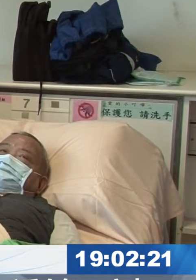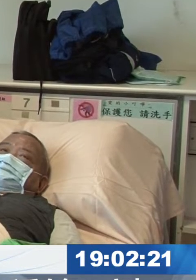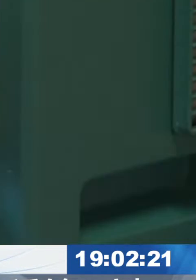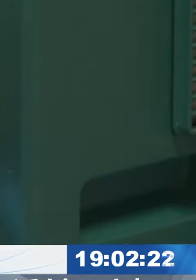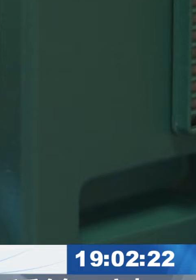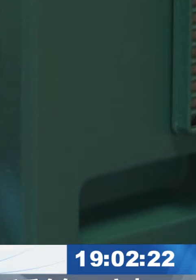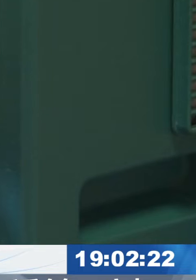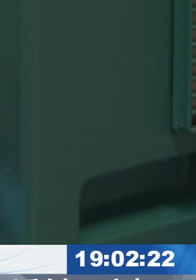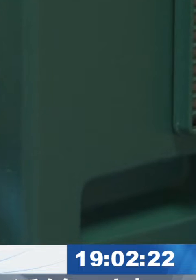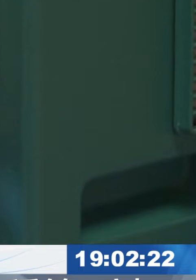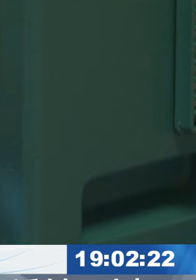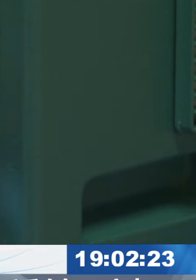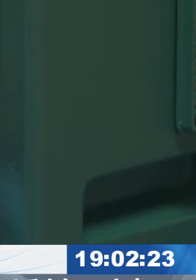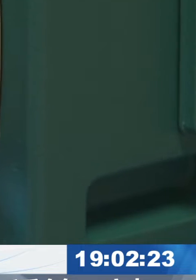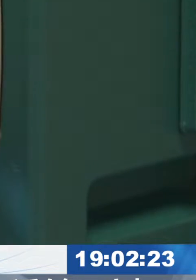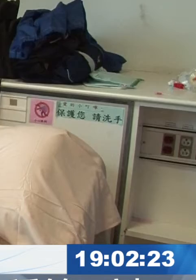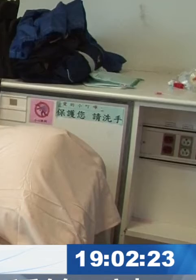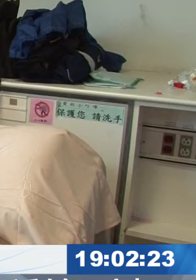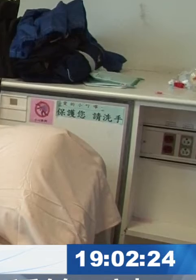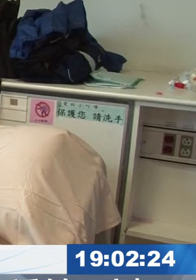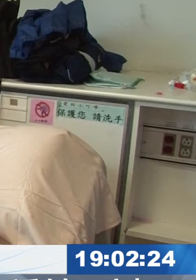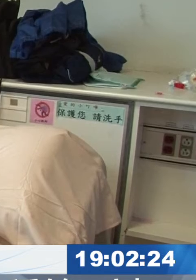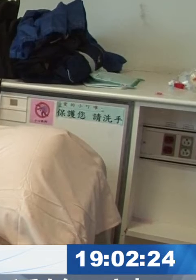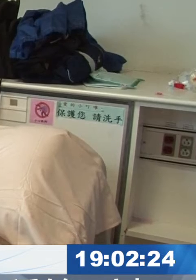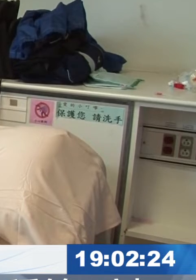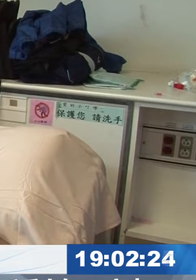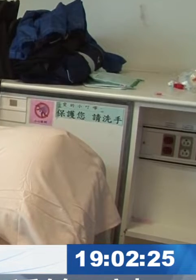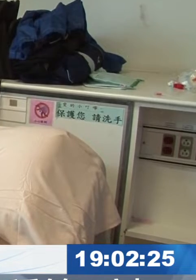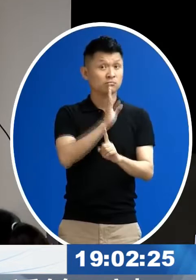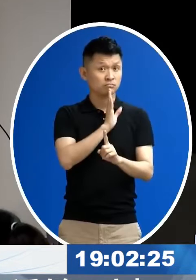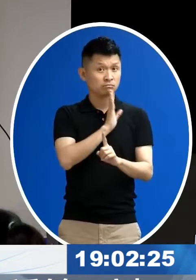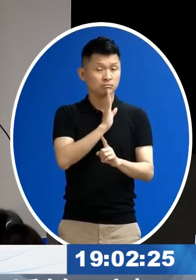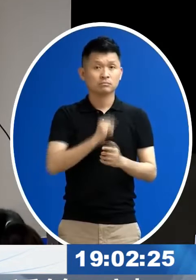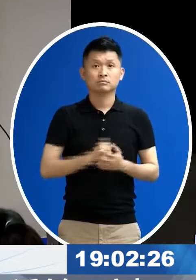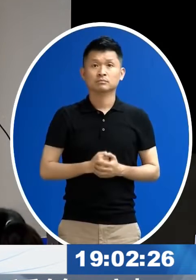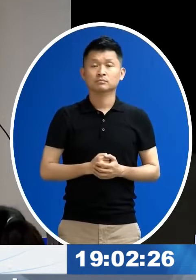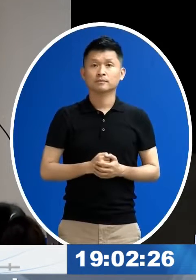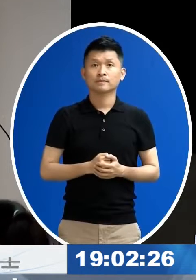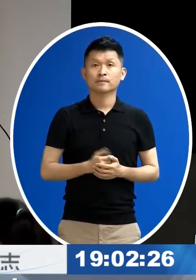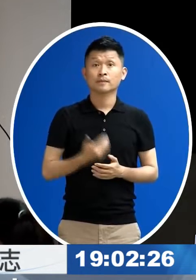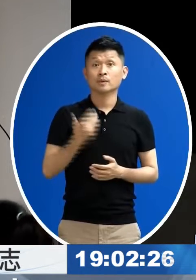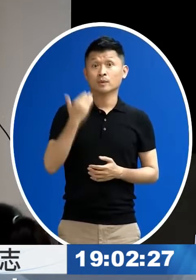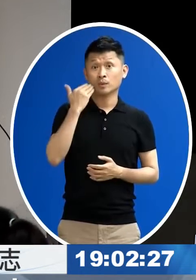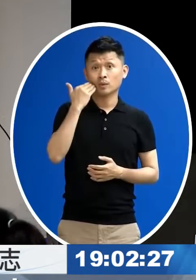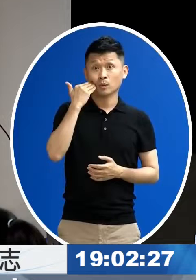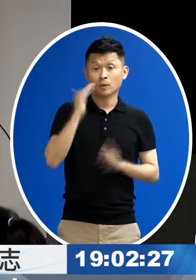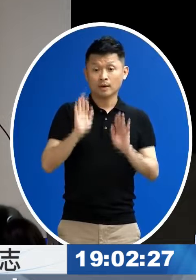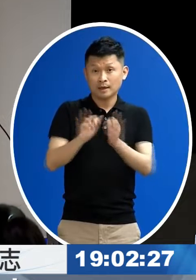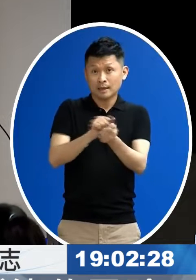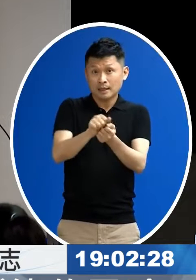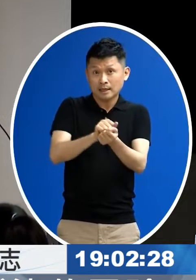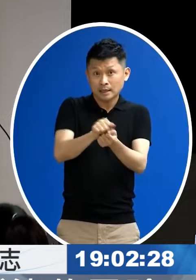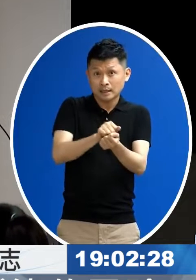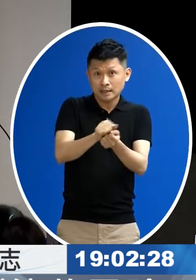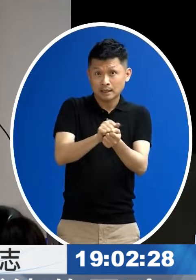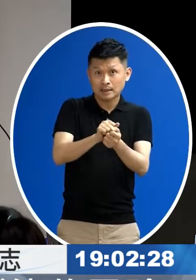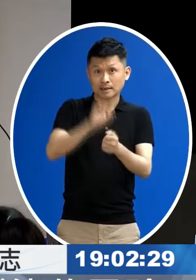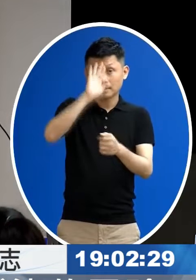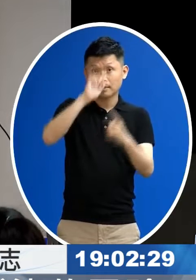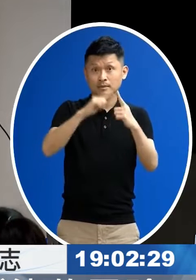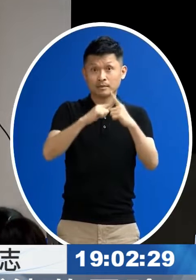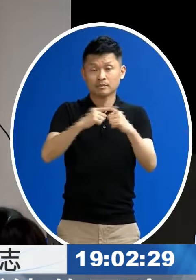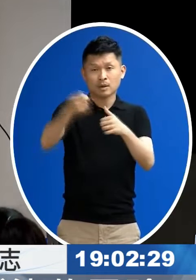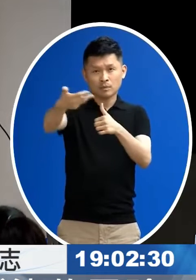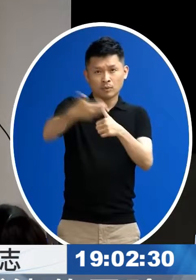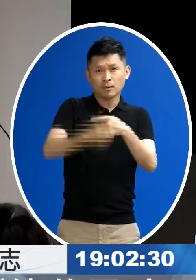危险群，目前还有30,000名洗肾病患还未接种第三剂。 那如果说一旦这个透析的病人感染的这种